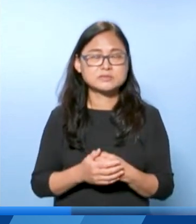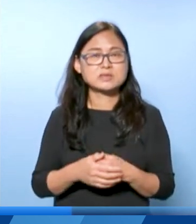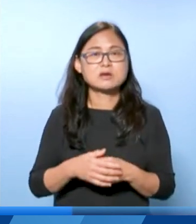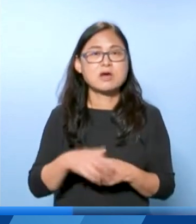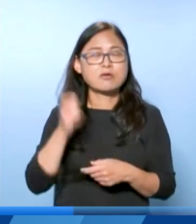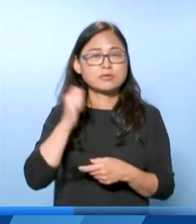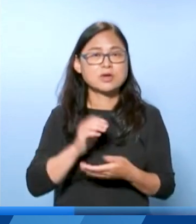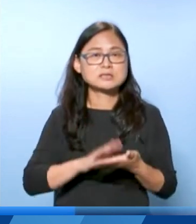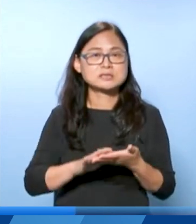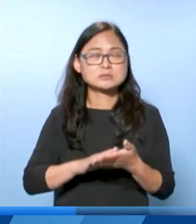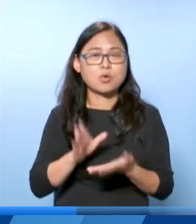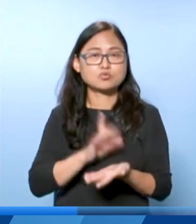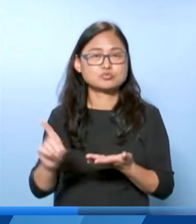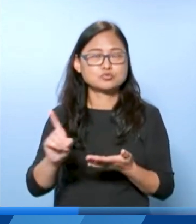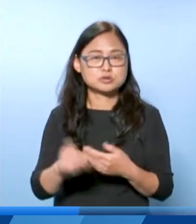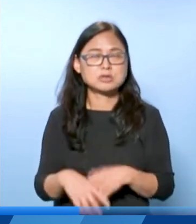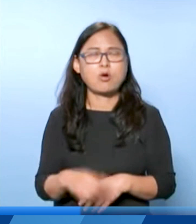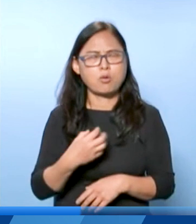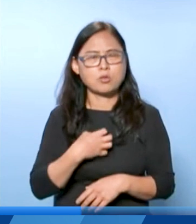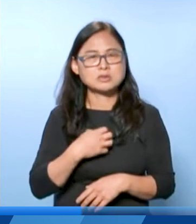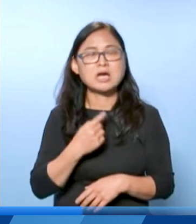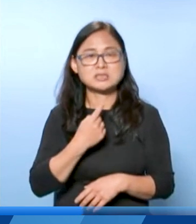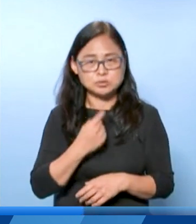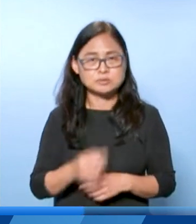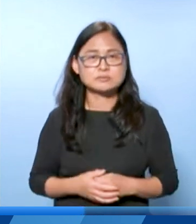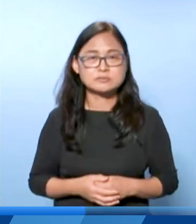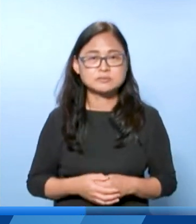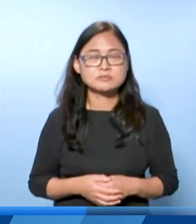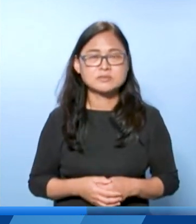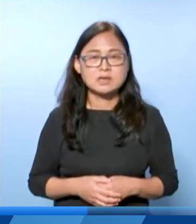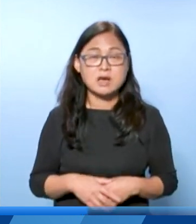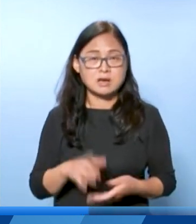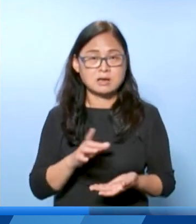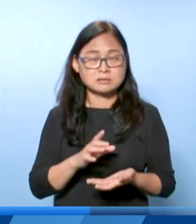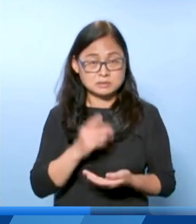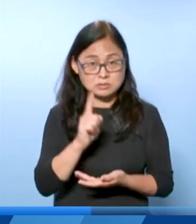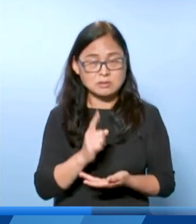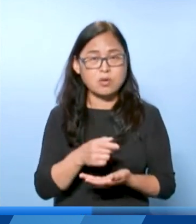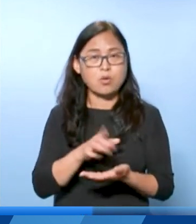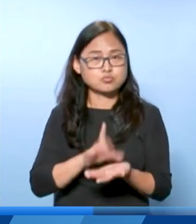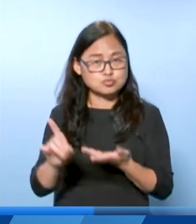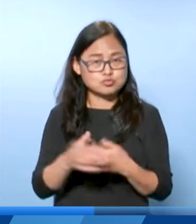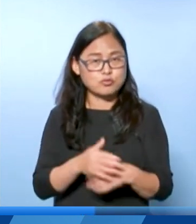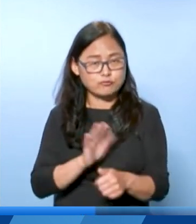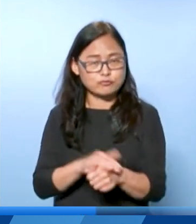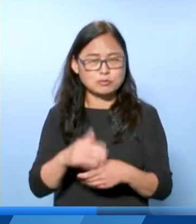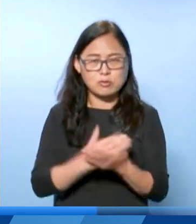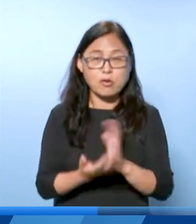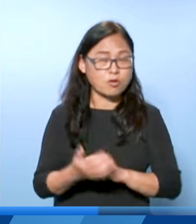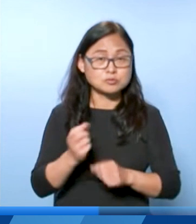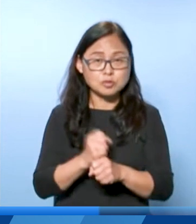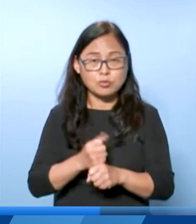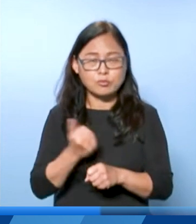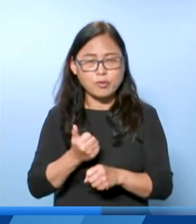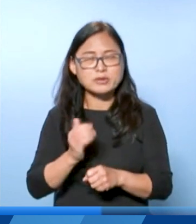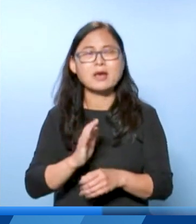務專員我覺得都是很有必要的。當然我不認為有了一個專員就會萬事大吉，什麼都做到，但是根